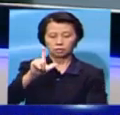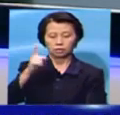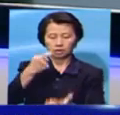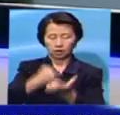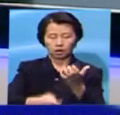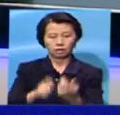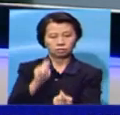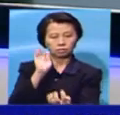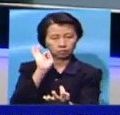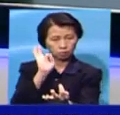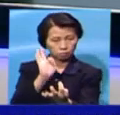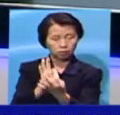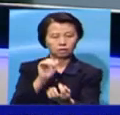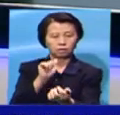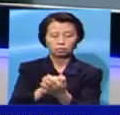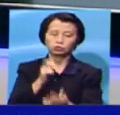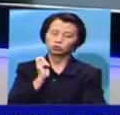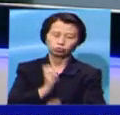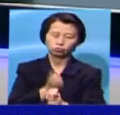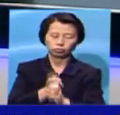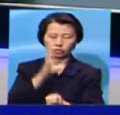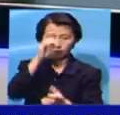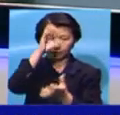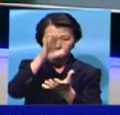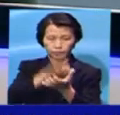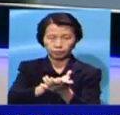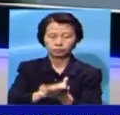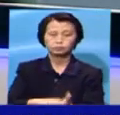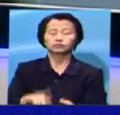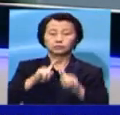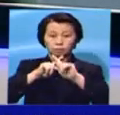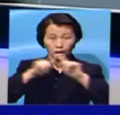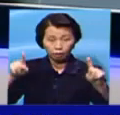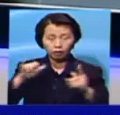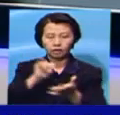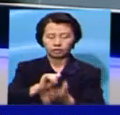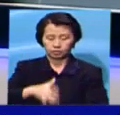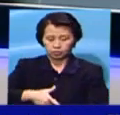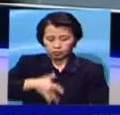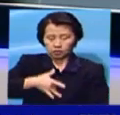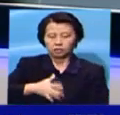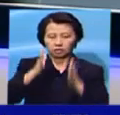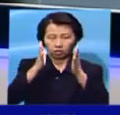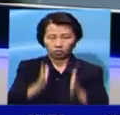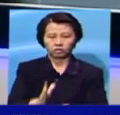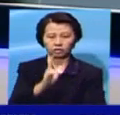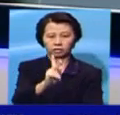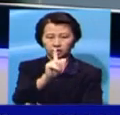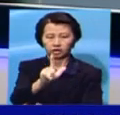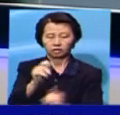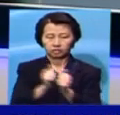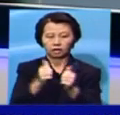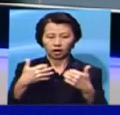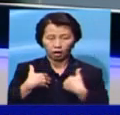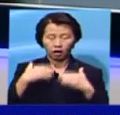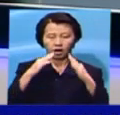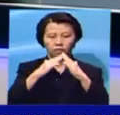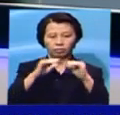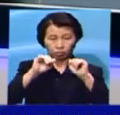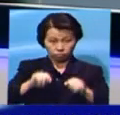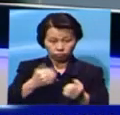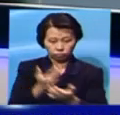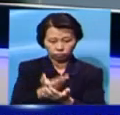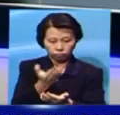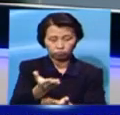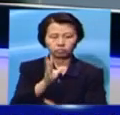harga berpatutan sesuatu yang sukar dipercayai namun itulah yang dirasai penduduk ibu kota dengan wujudnya rumah mampu milik